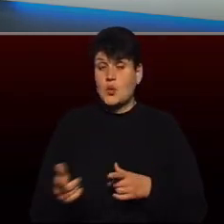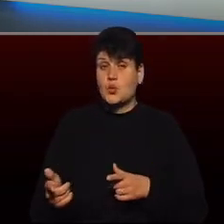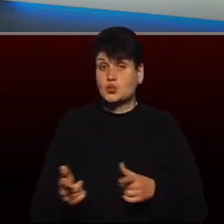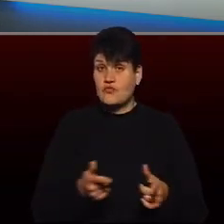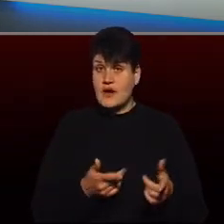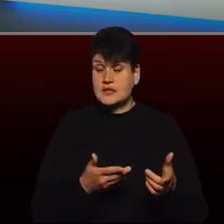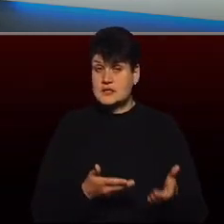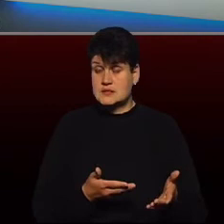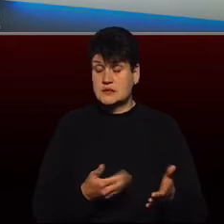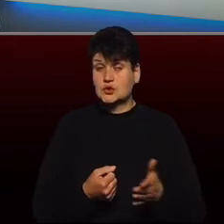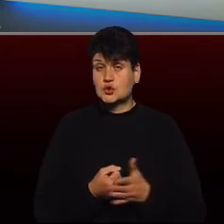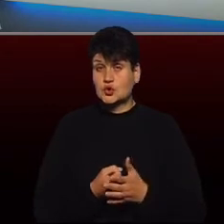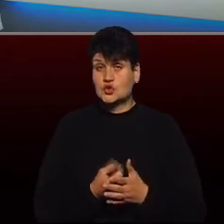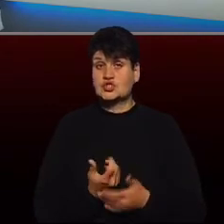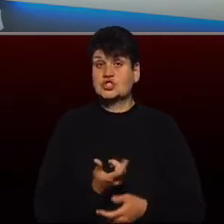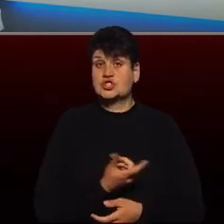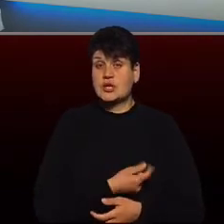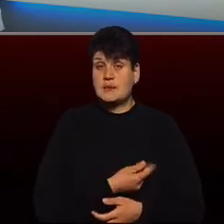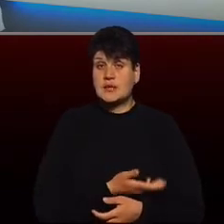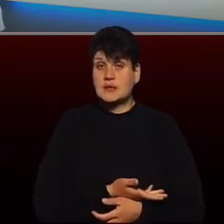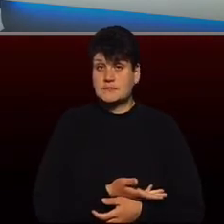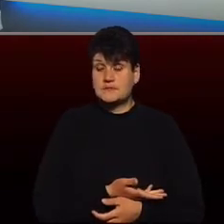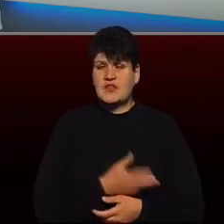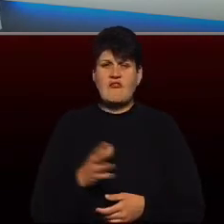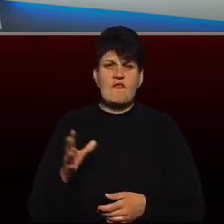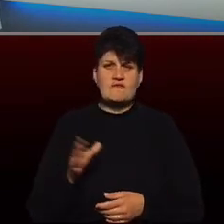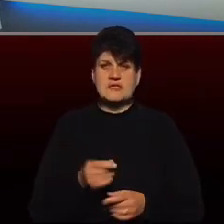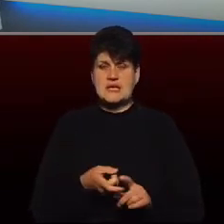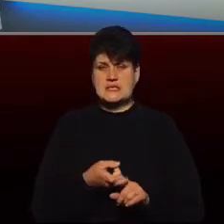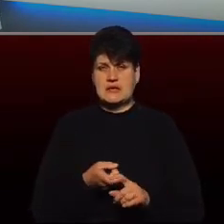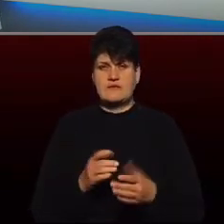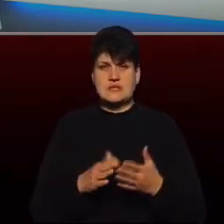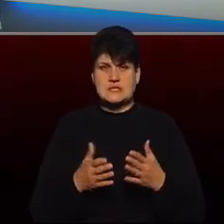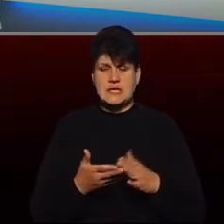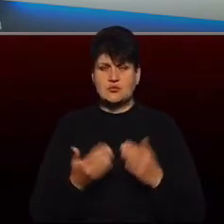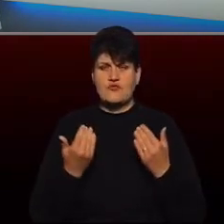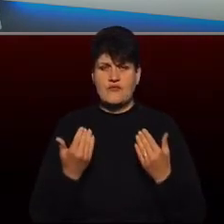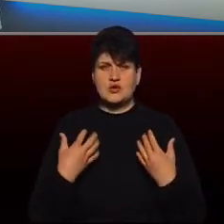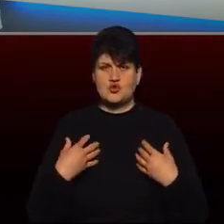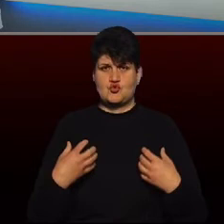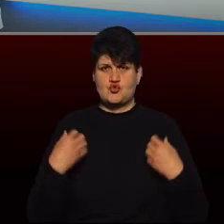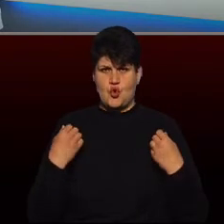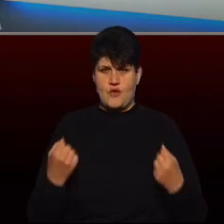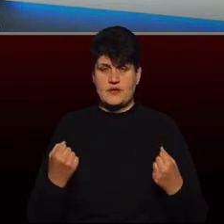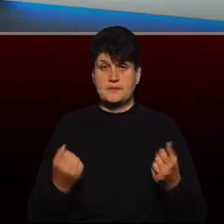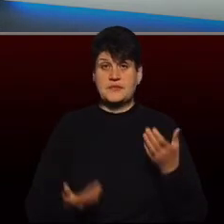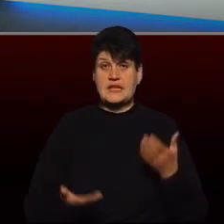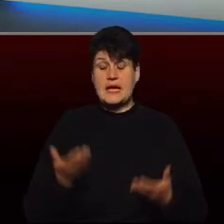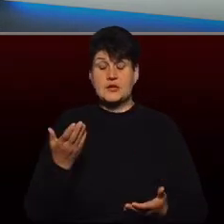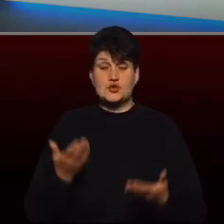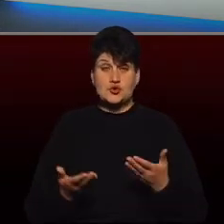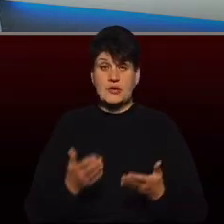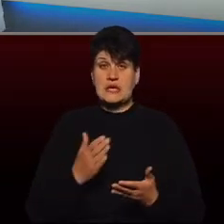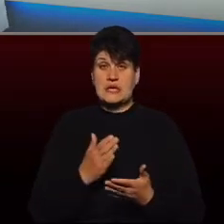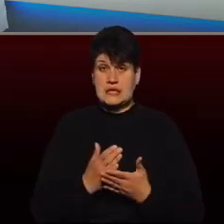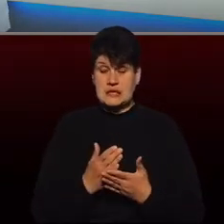до щеплення? Все залежить від стану вашого здоров'я. Якщо є